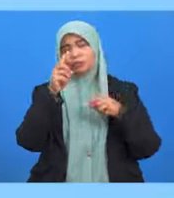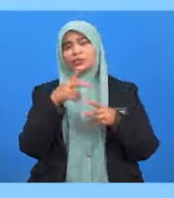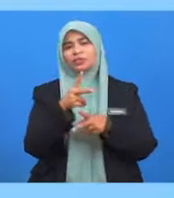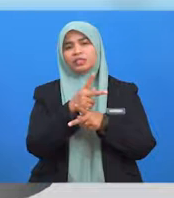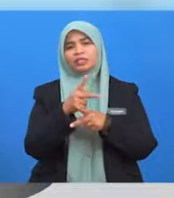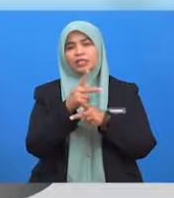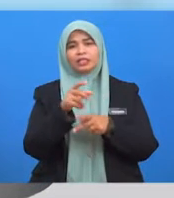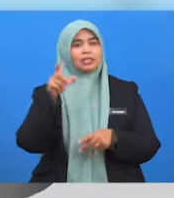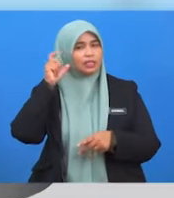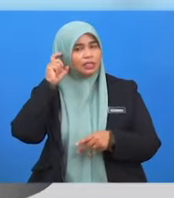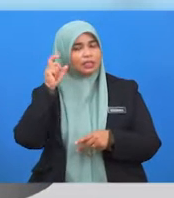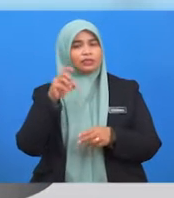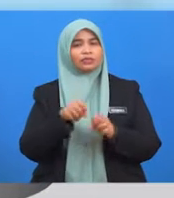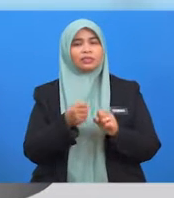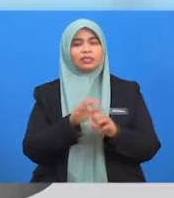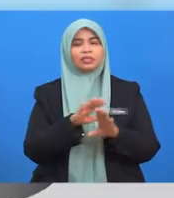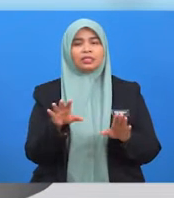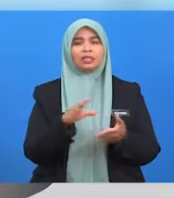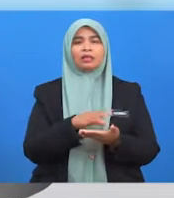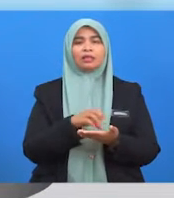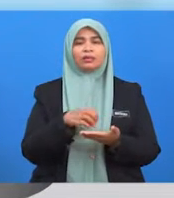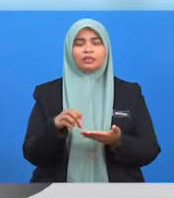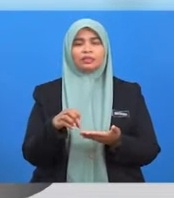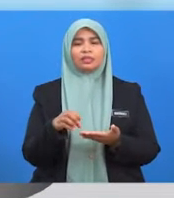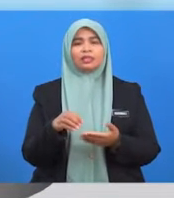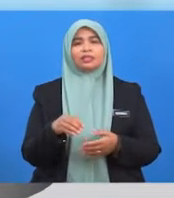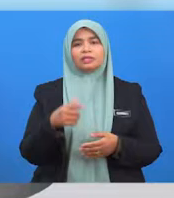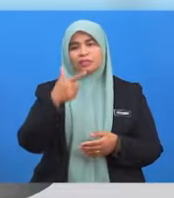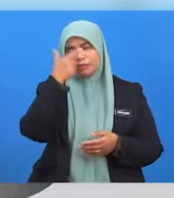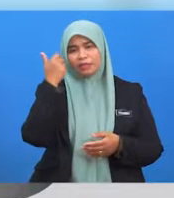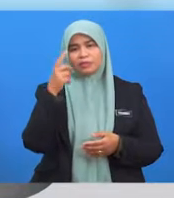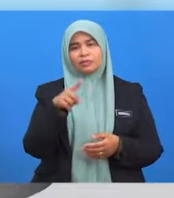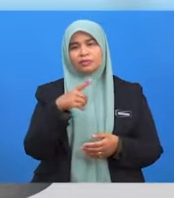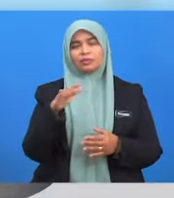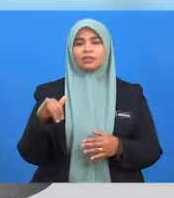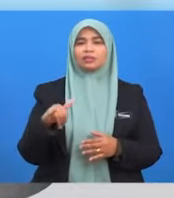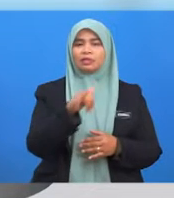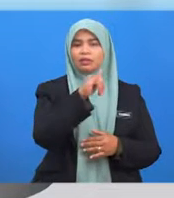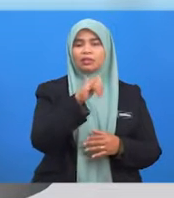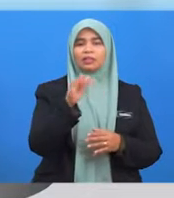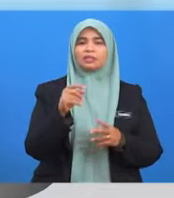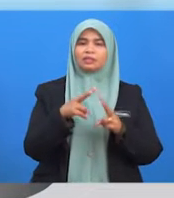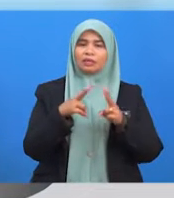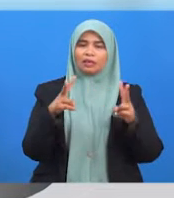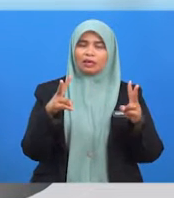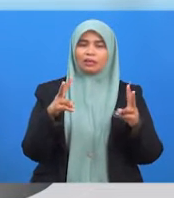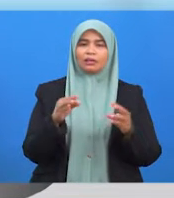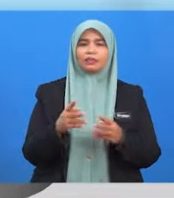melindungi telinga supaya tidak rosak akibat bunyi pesawat yang terlalu